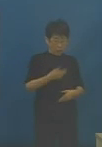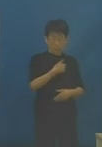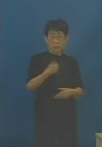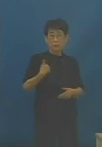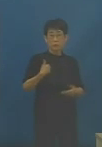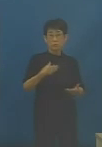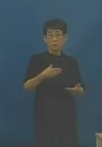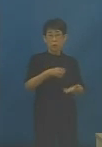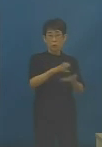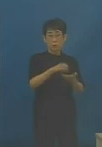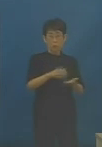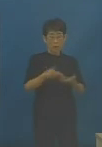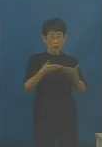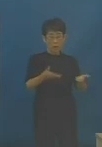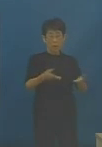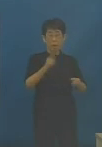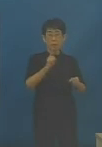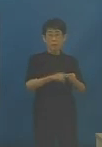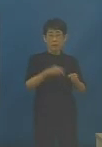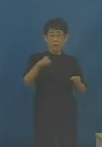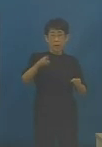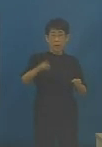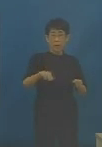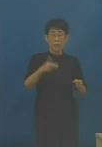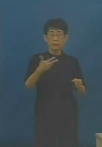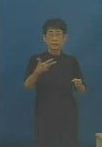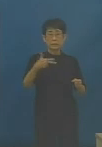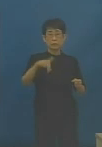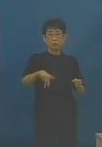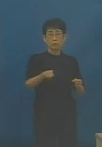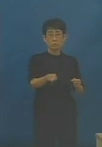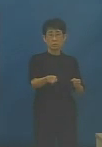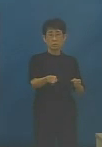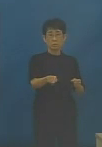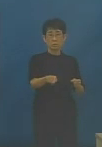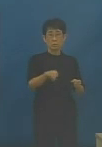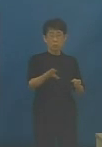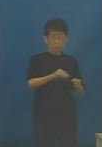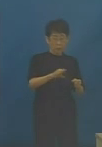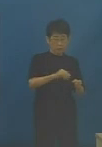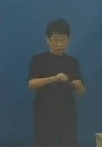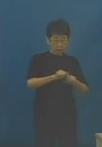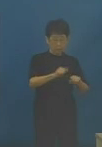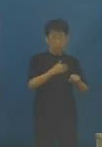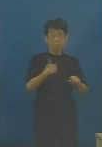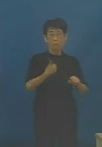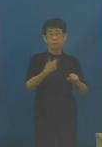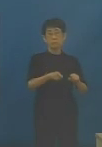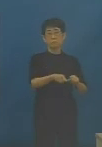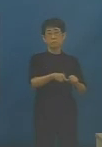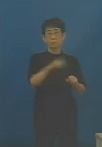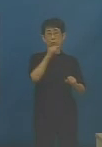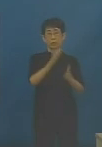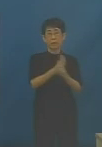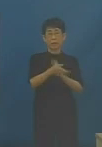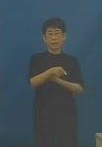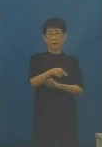るわけでありますが、そういうことを今各県で工夫しているっていう実情があるんですね。ですから